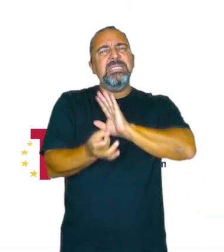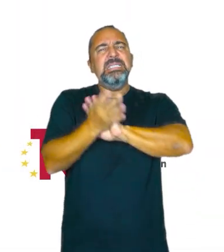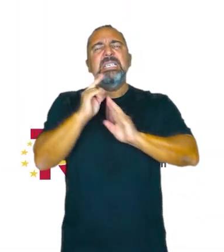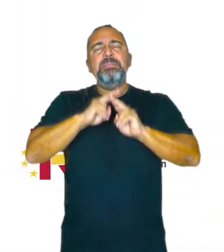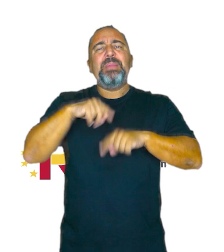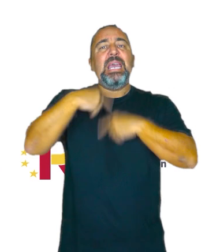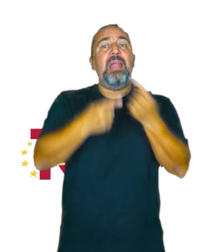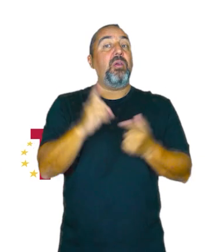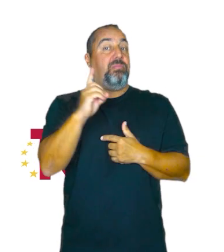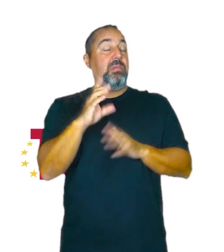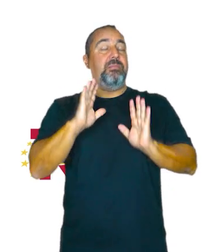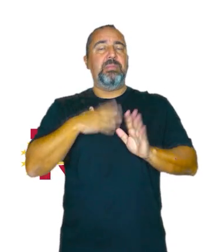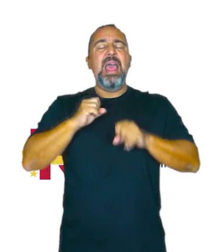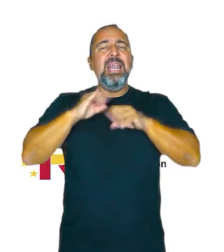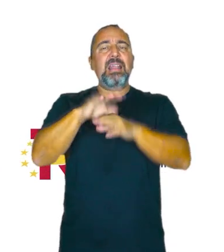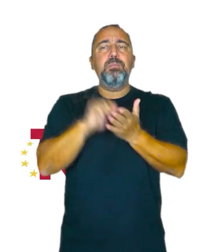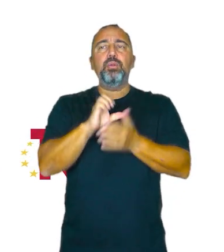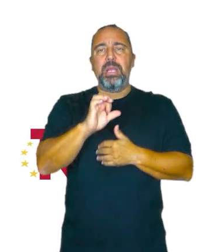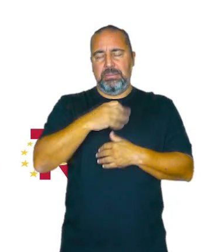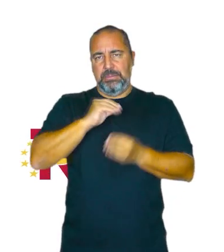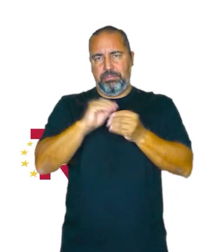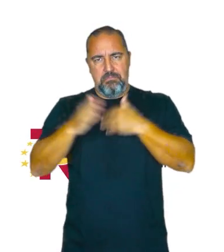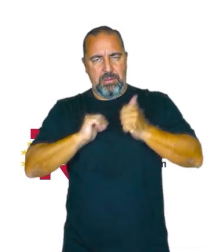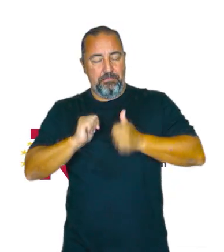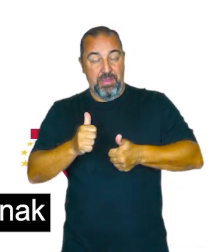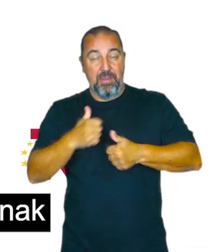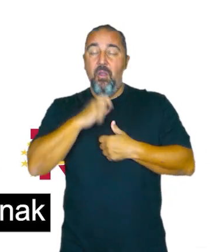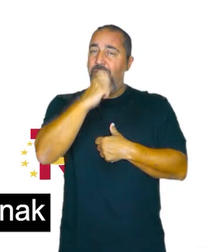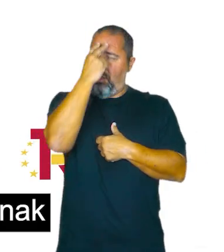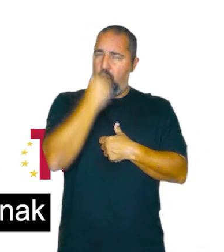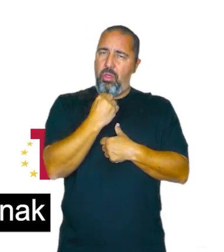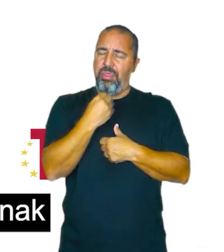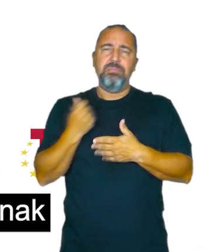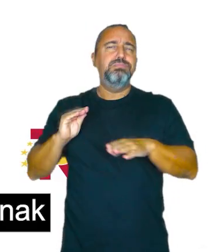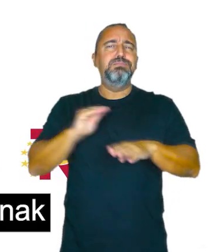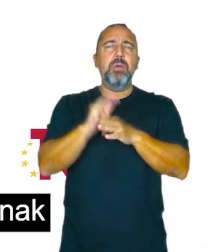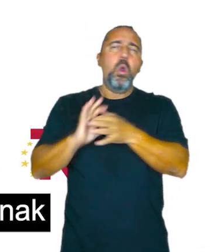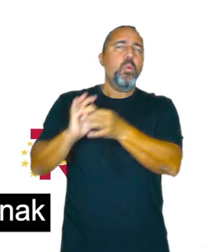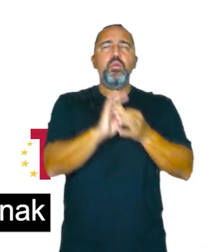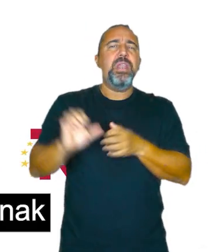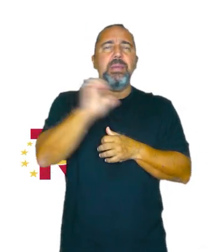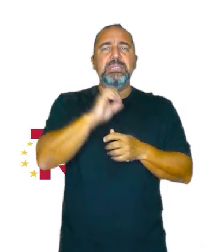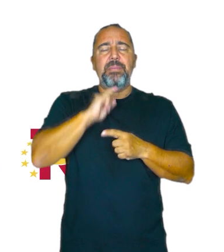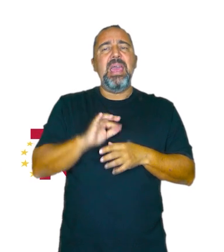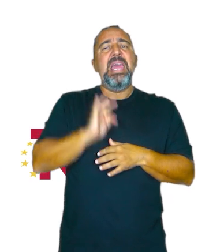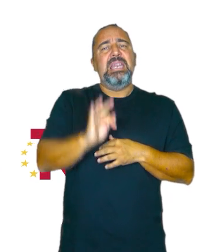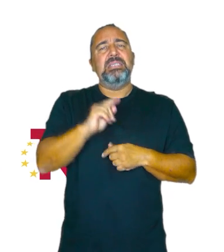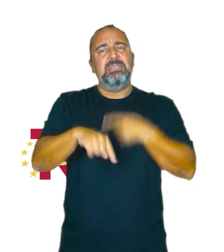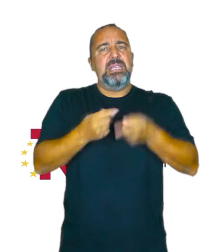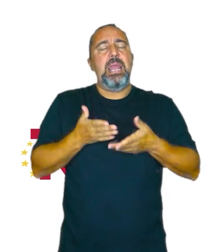Red.esek bultzatutako Generación D ekimenaren barruko jarduera. 11 fundazioak laguntzen du. Europar Batasunak